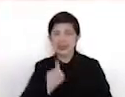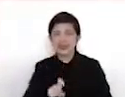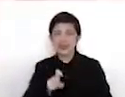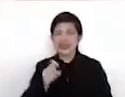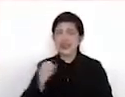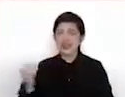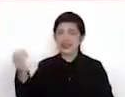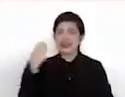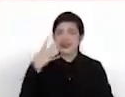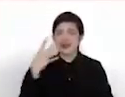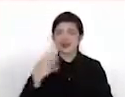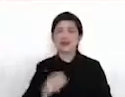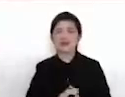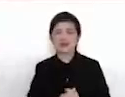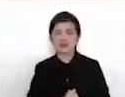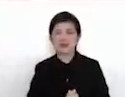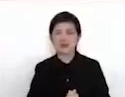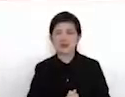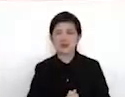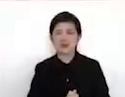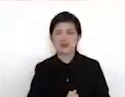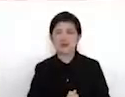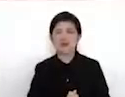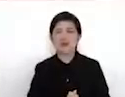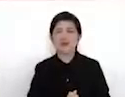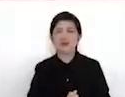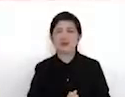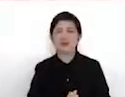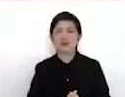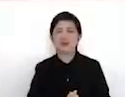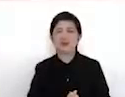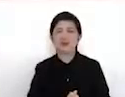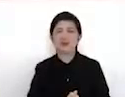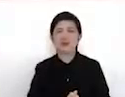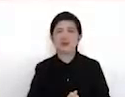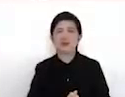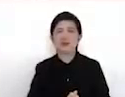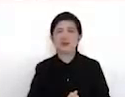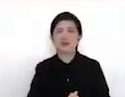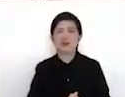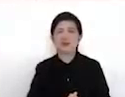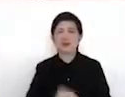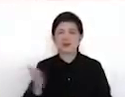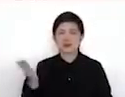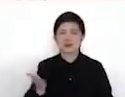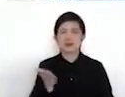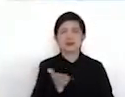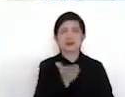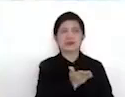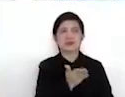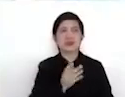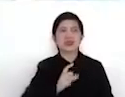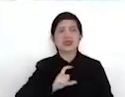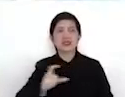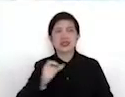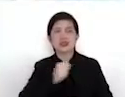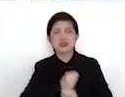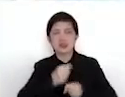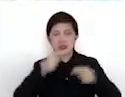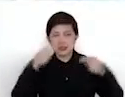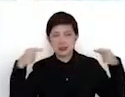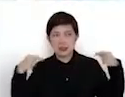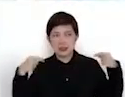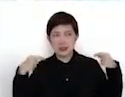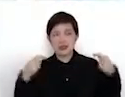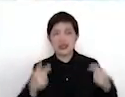Pasangan calon pemimpin kepala daerah DKI Jakarta kami persilakan kepada para calon gubernur dan wakil gubernur